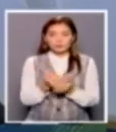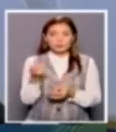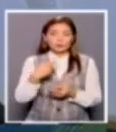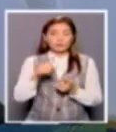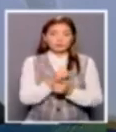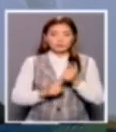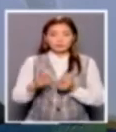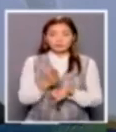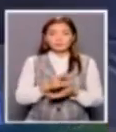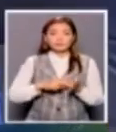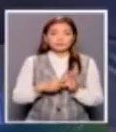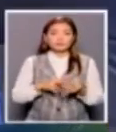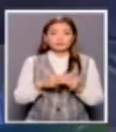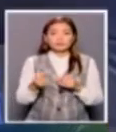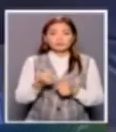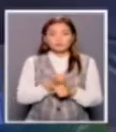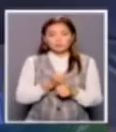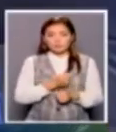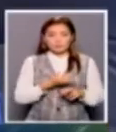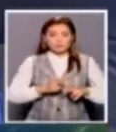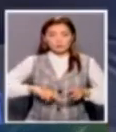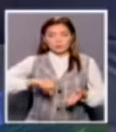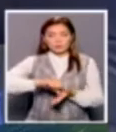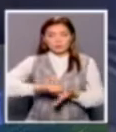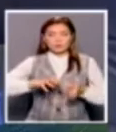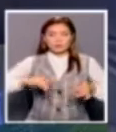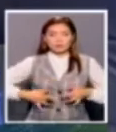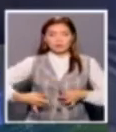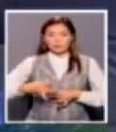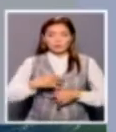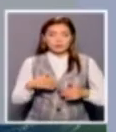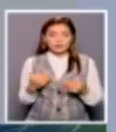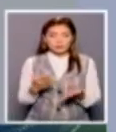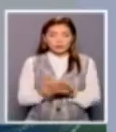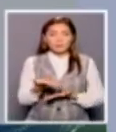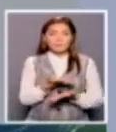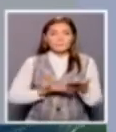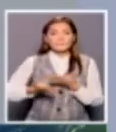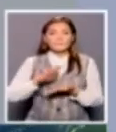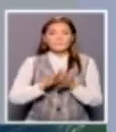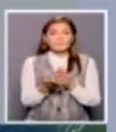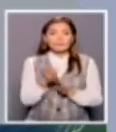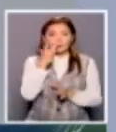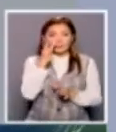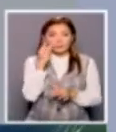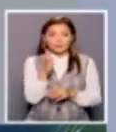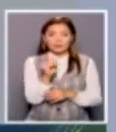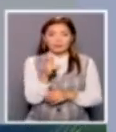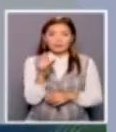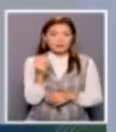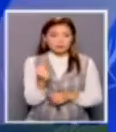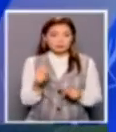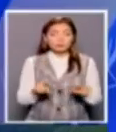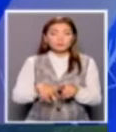«Рухани Жангыру» и проекта «Аул ЕЛБСГ», выступила секретарь районного совета общественного согласия Венера Мухитова. В